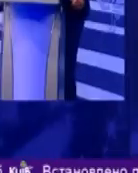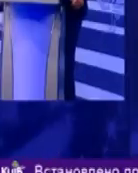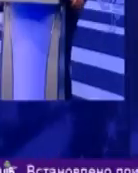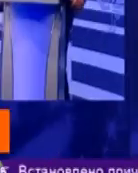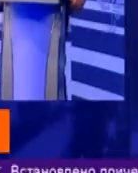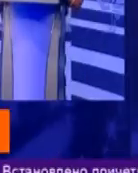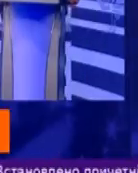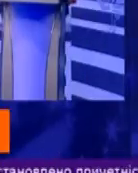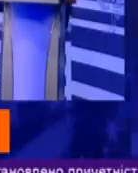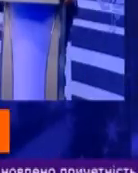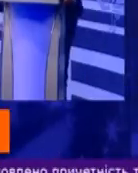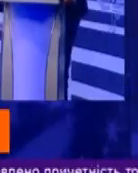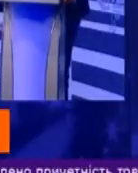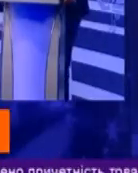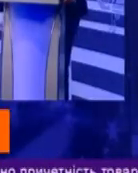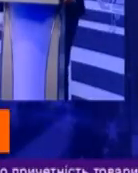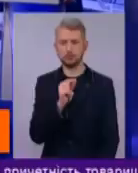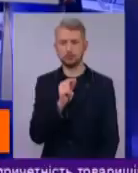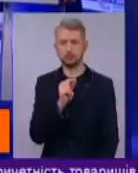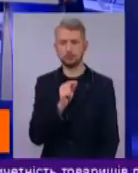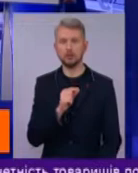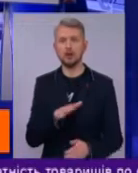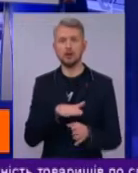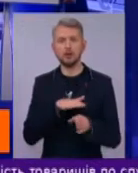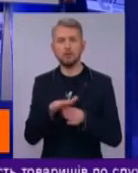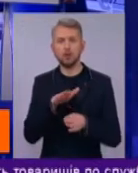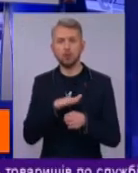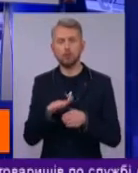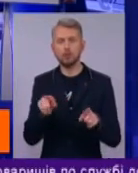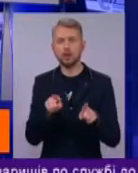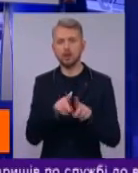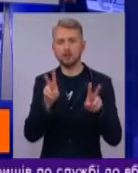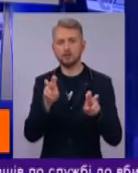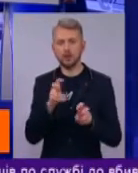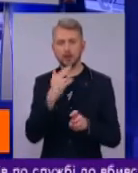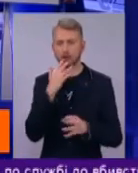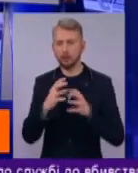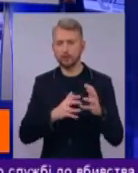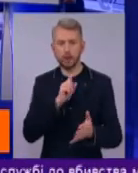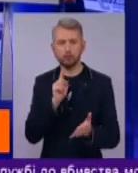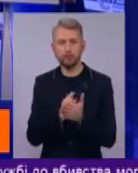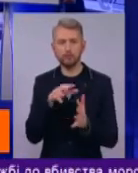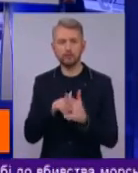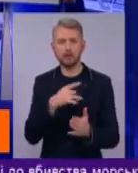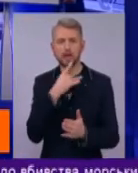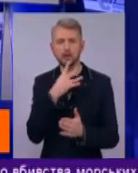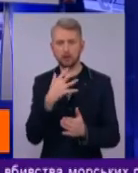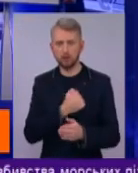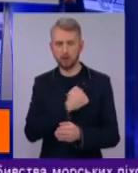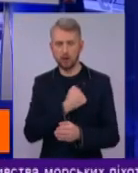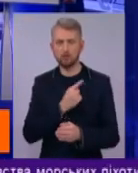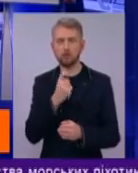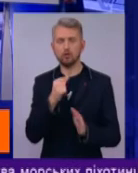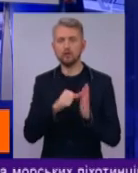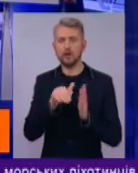була у 70-80-х роках в Афганістані. Виконуючи так званий інтернаціональний обов'язок у складі радянської армії,